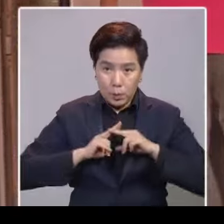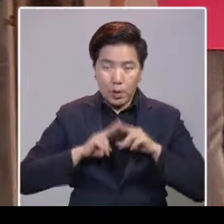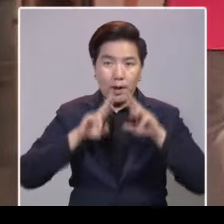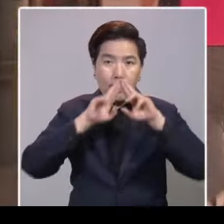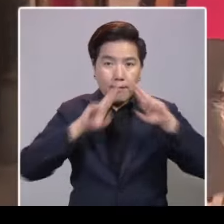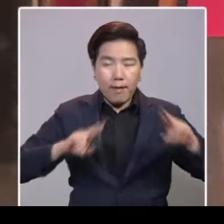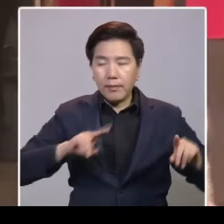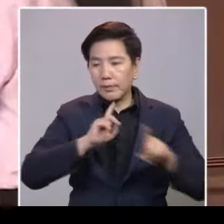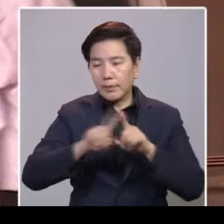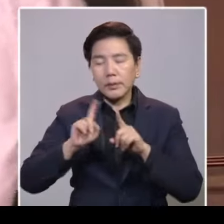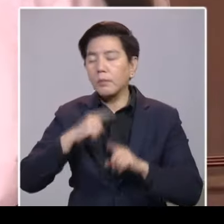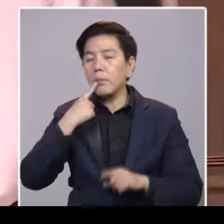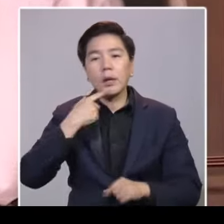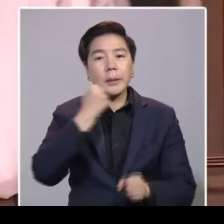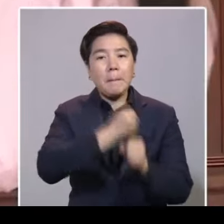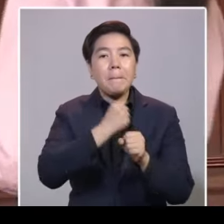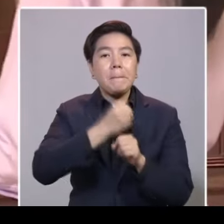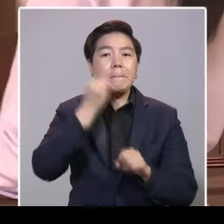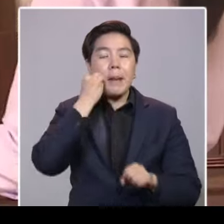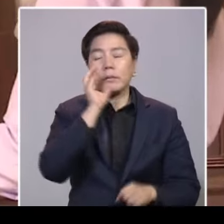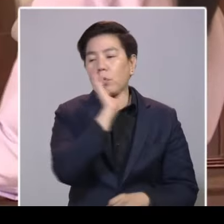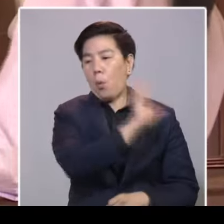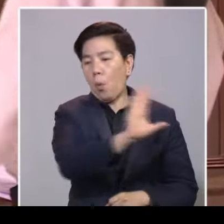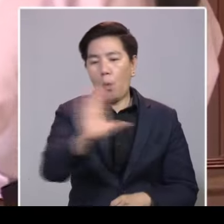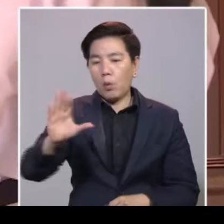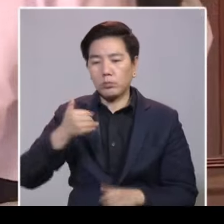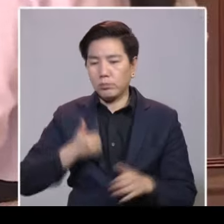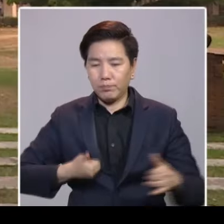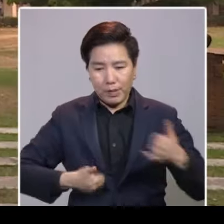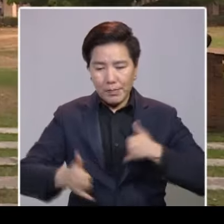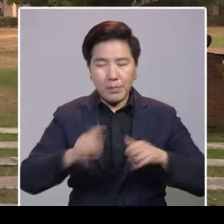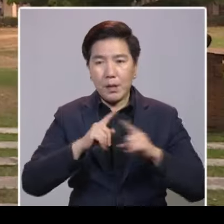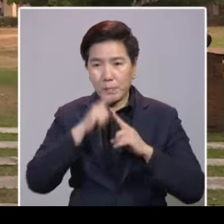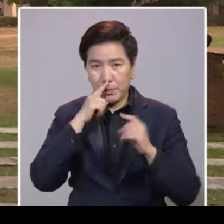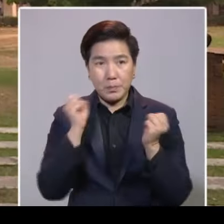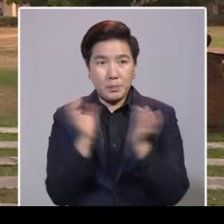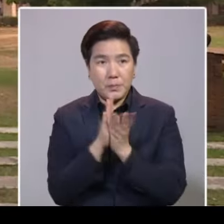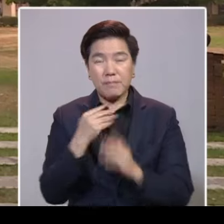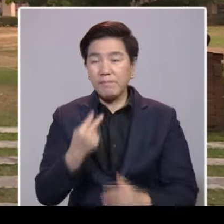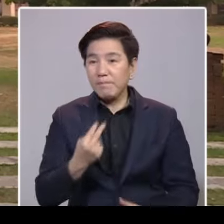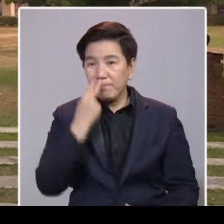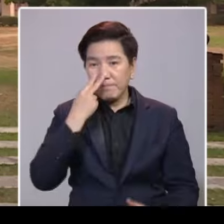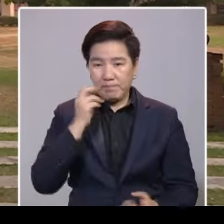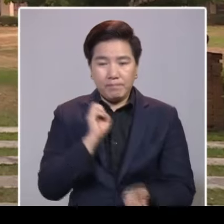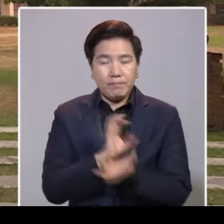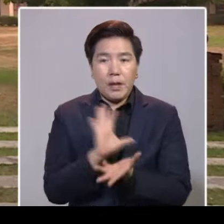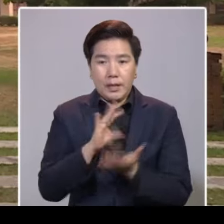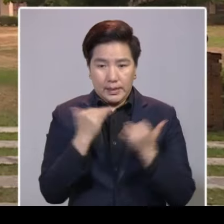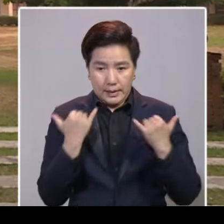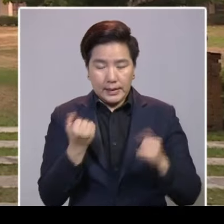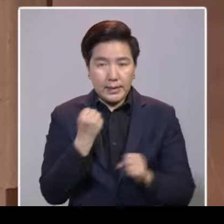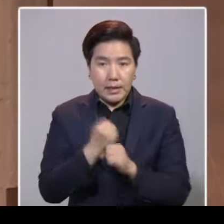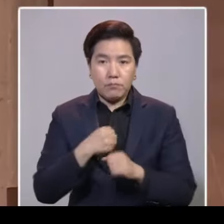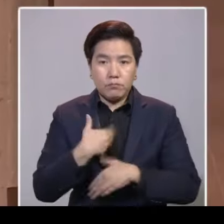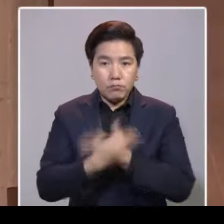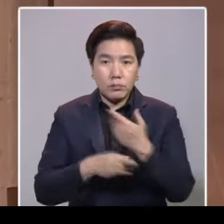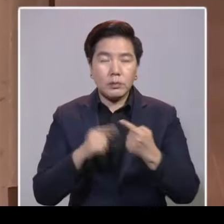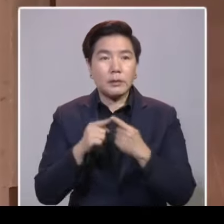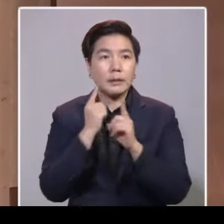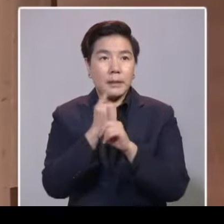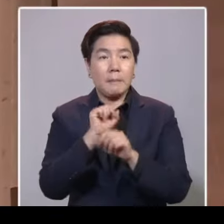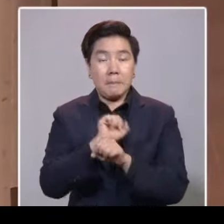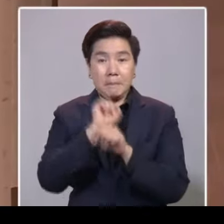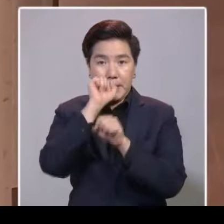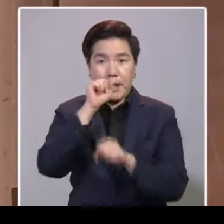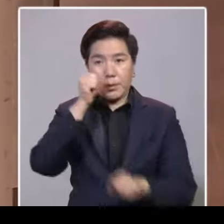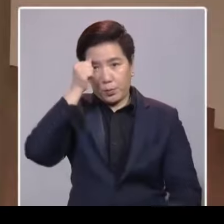ห้างร้านด้วยนะครัก็ให้พิจารณา Work From Home เช่นกันในส่วที่ไม่ส่งพุกระทบต่อกกิจการแล้วก็ใหดำเนินการตามประกาศ